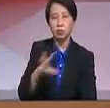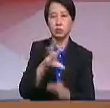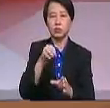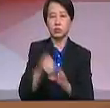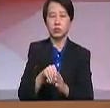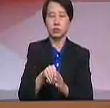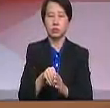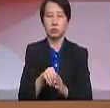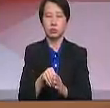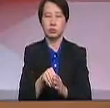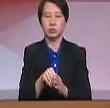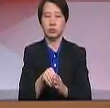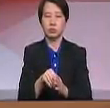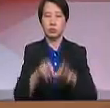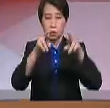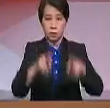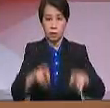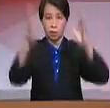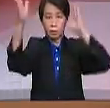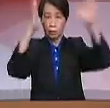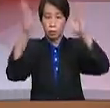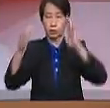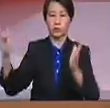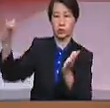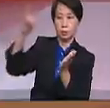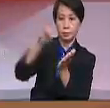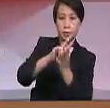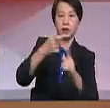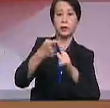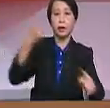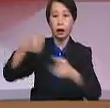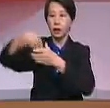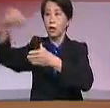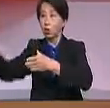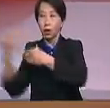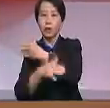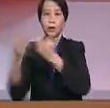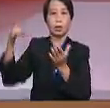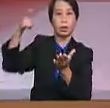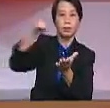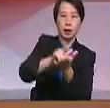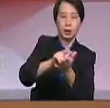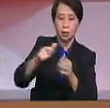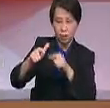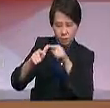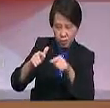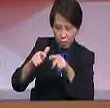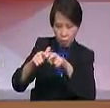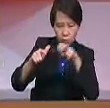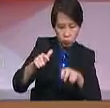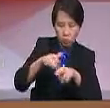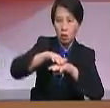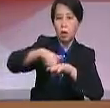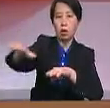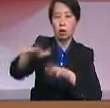melibatkan rakyat kita yang pulang dari luar negara. Dan mereka dihantar terus,